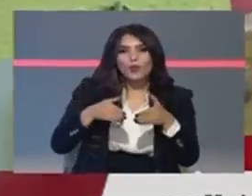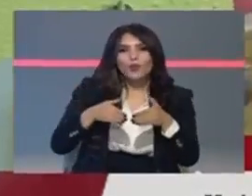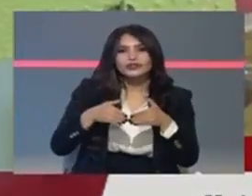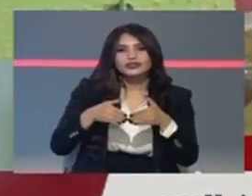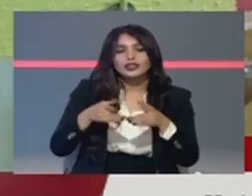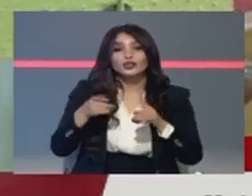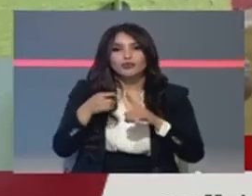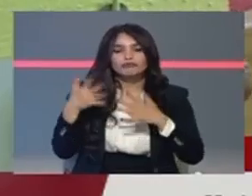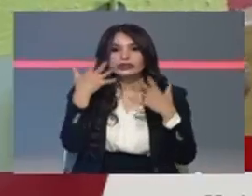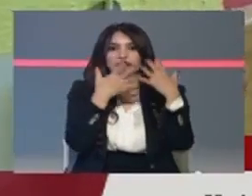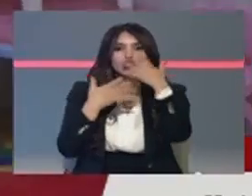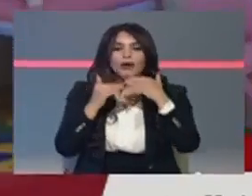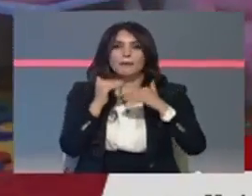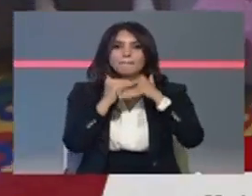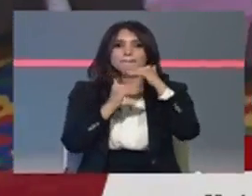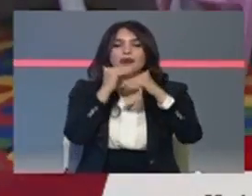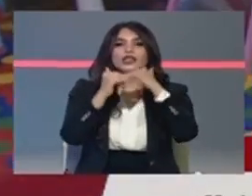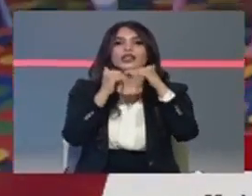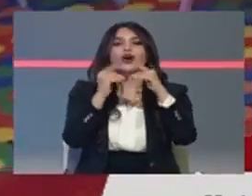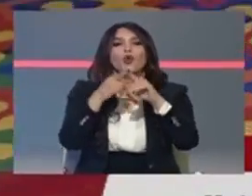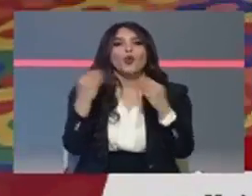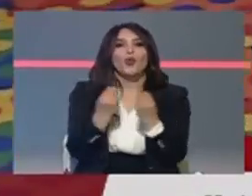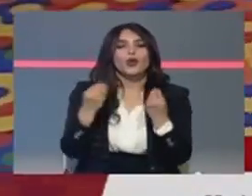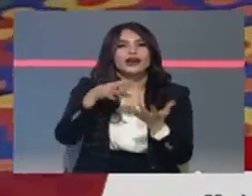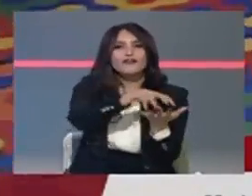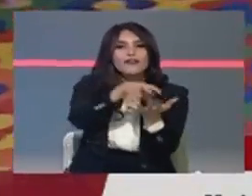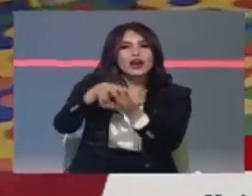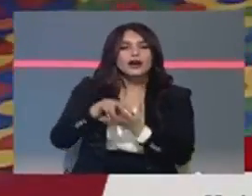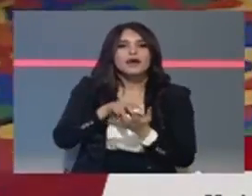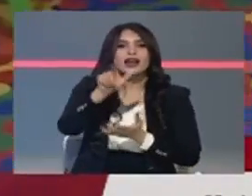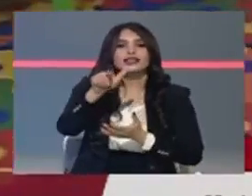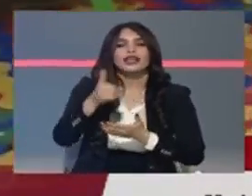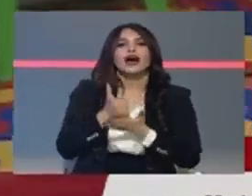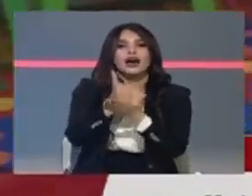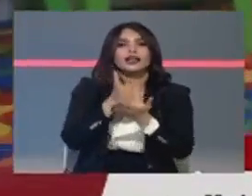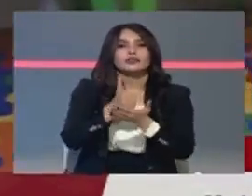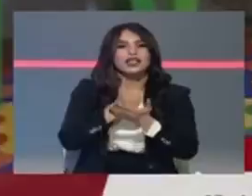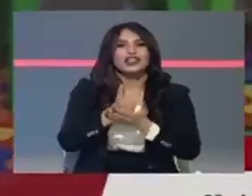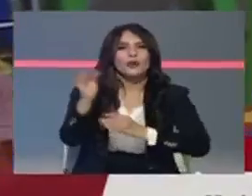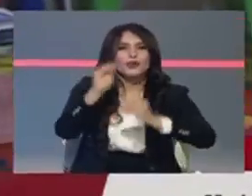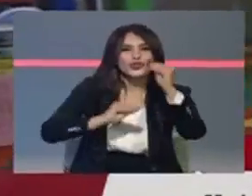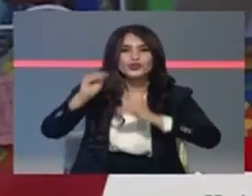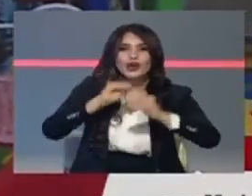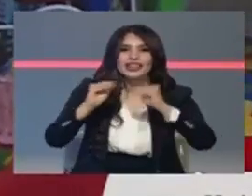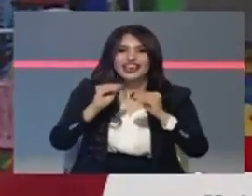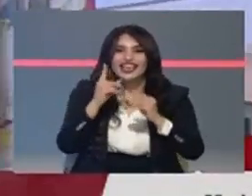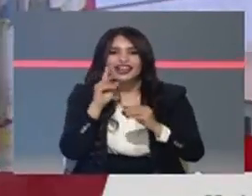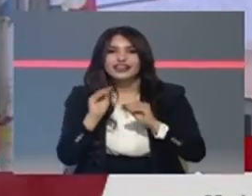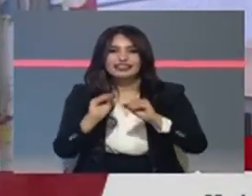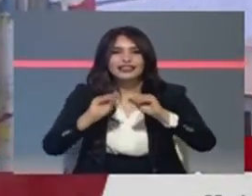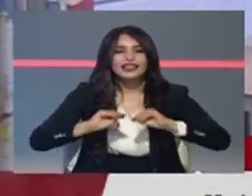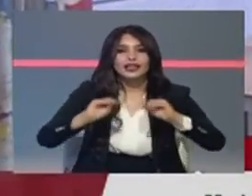التوحد واضطرابات في النمو في المراكز والفضائيات التي توفر لهم العلاج الوظيفي والنطق والتنمية السلوكية، فأغلق